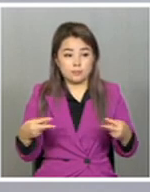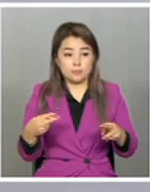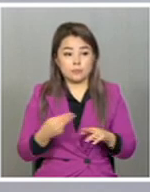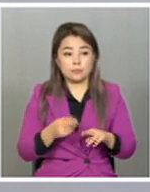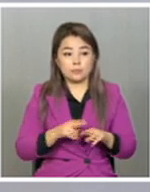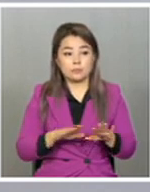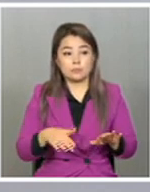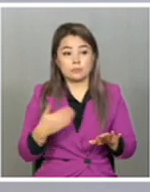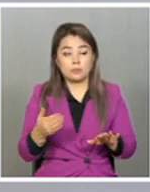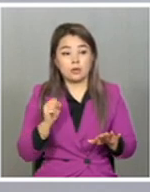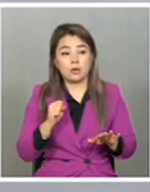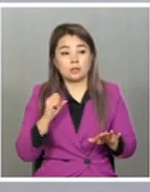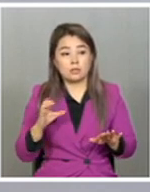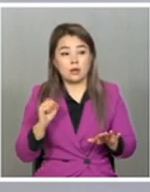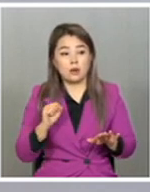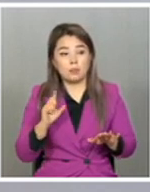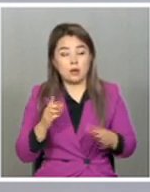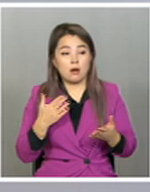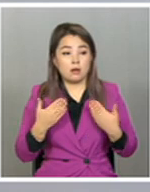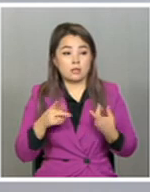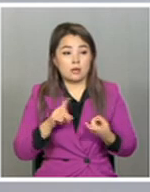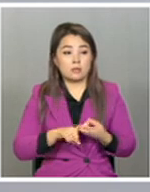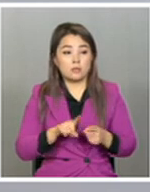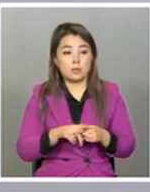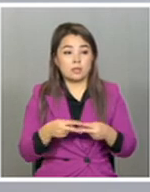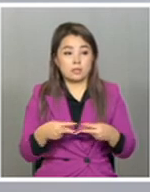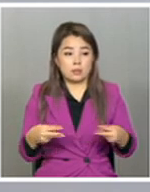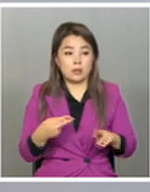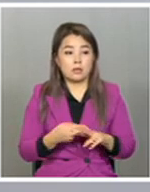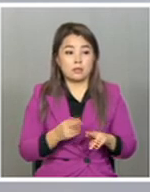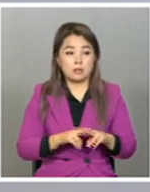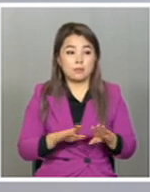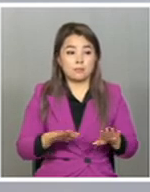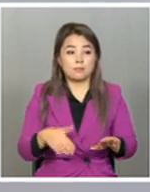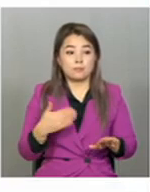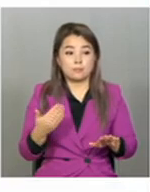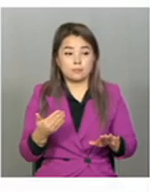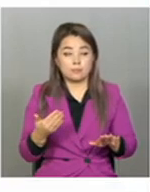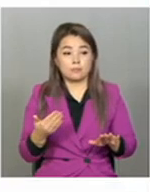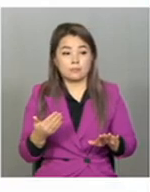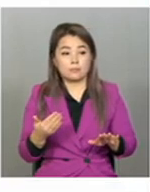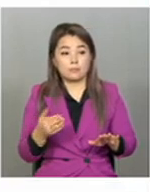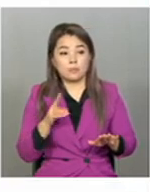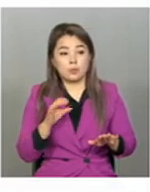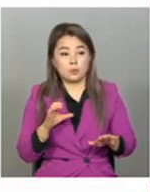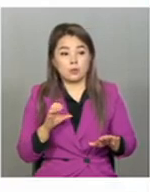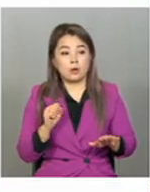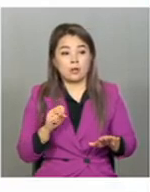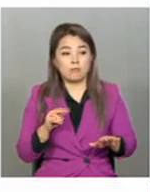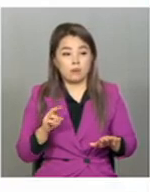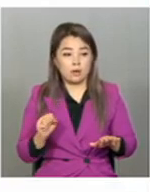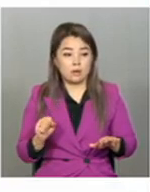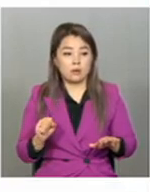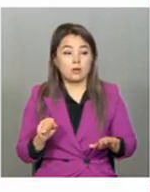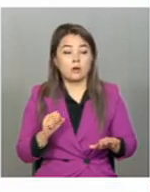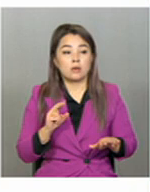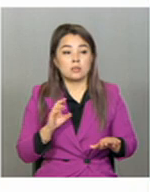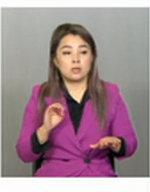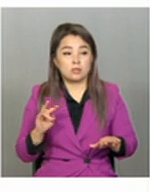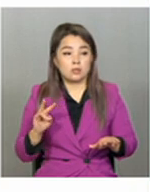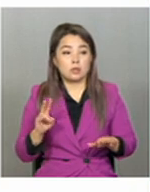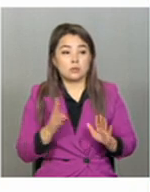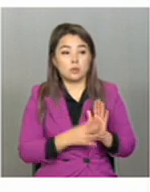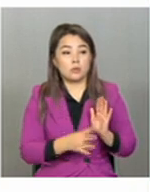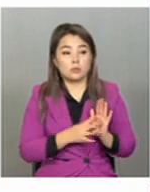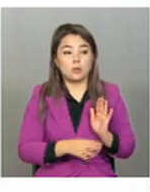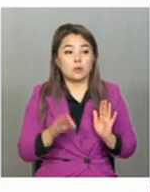де АС-ның АБ-ға қатынасына тең болды. Яғни косинус альфа мен синус 90 градус